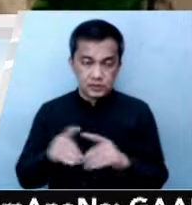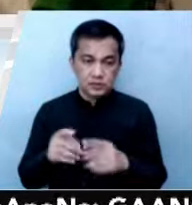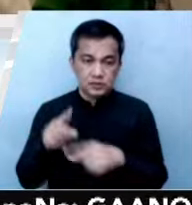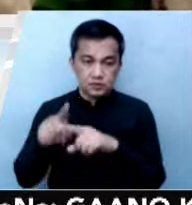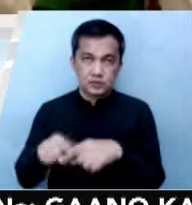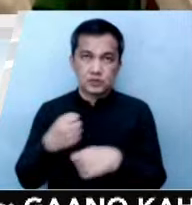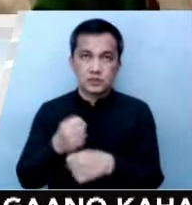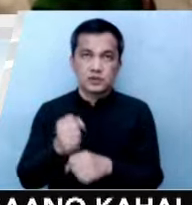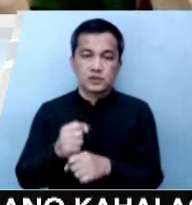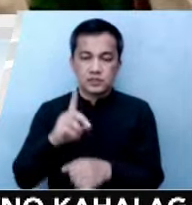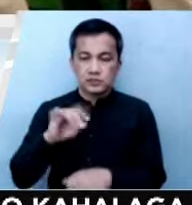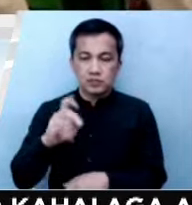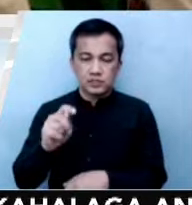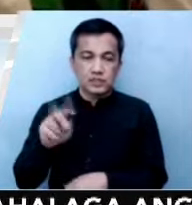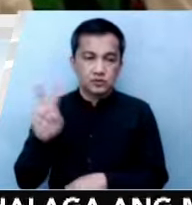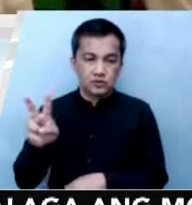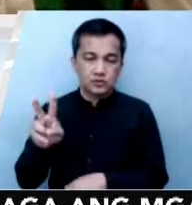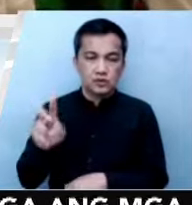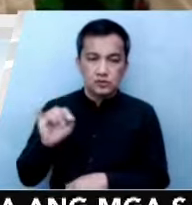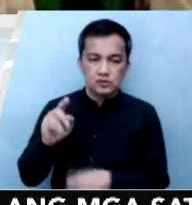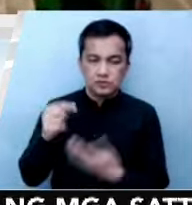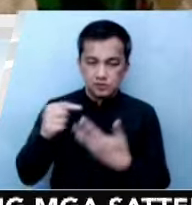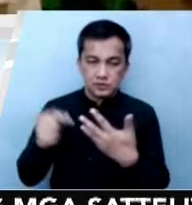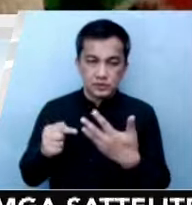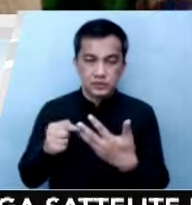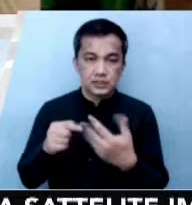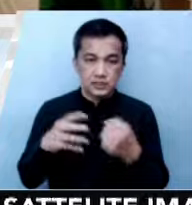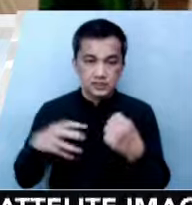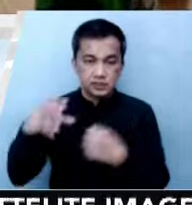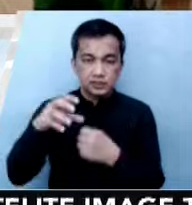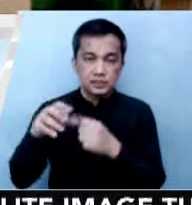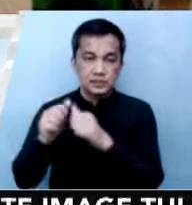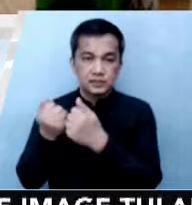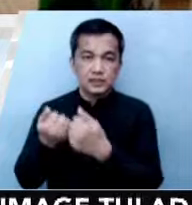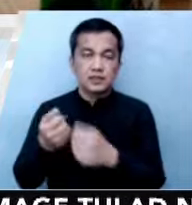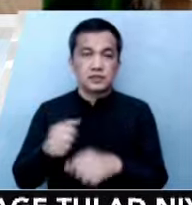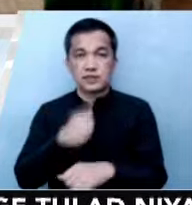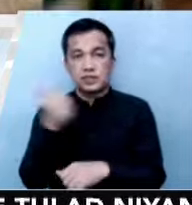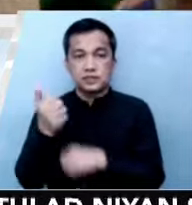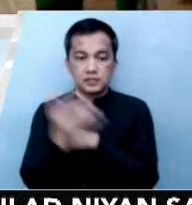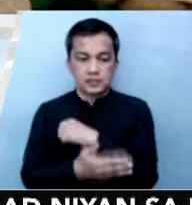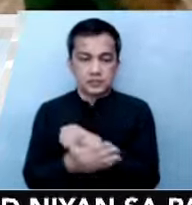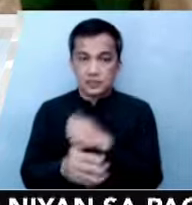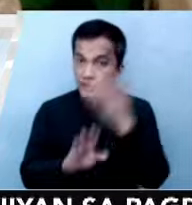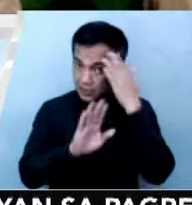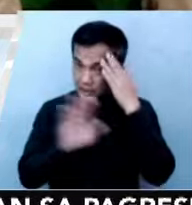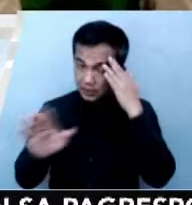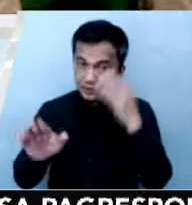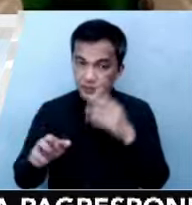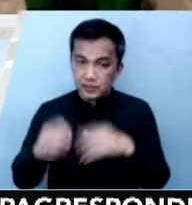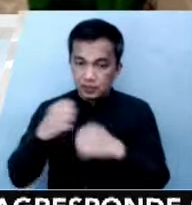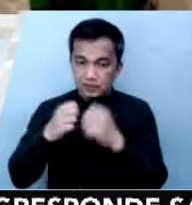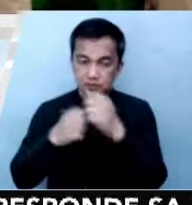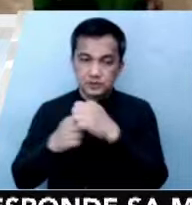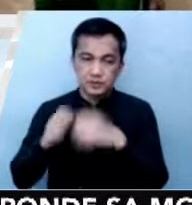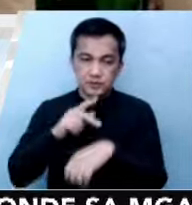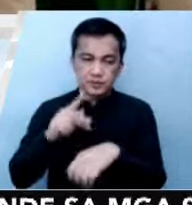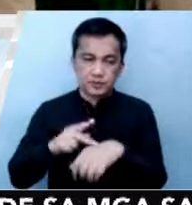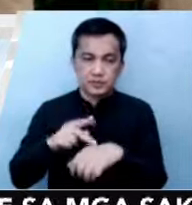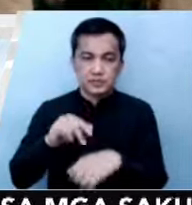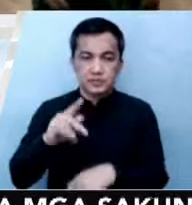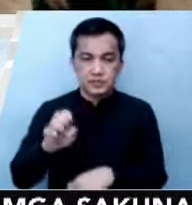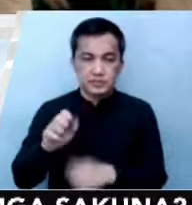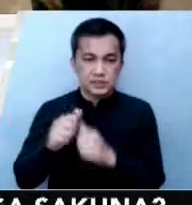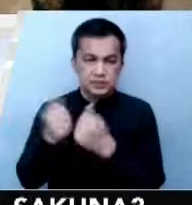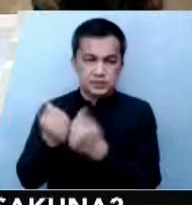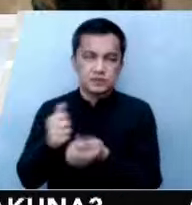2, Novastar 1 at mga satellite o space agency mula sa ibang bansa. Pero alam niyo ba na ang mga engineer natin sa Philippine Space Agency nakikipagtulungan